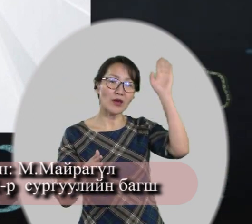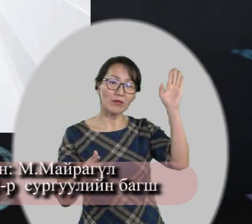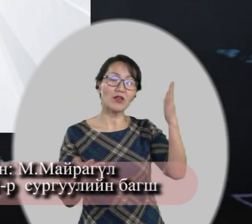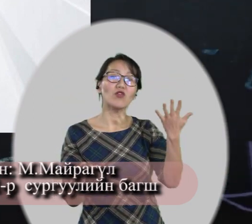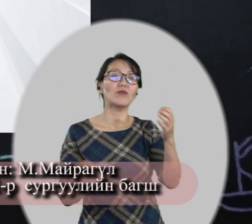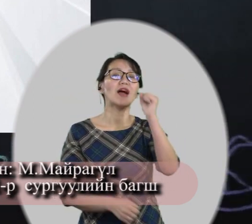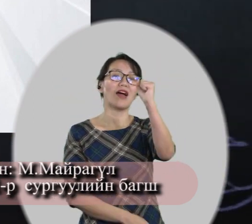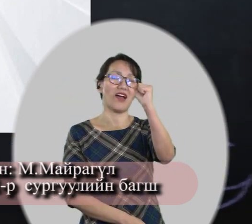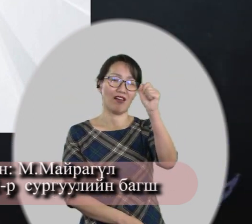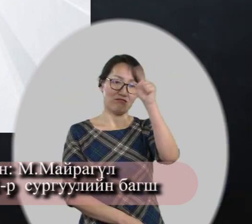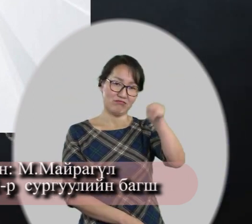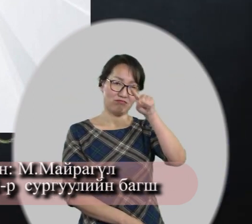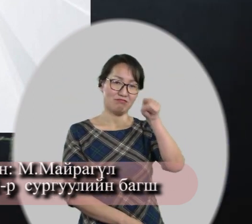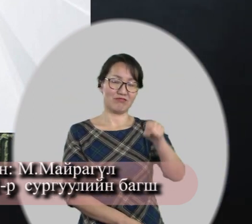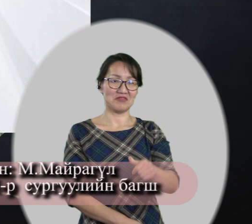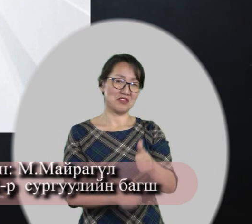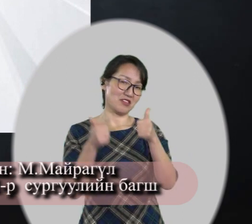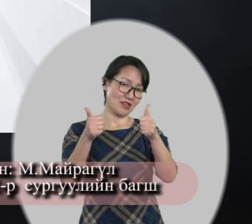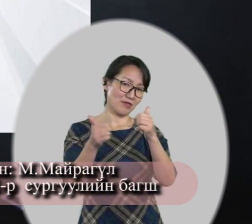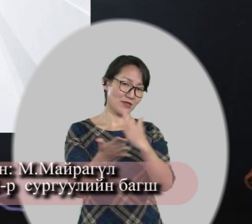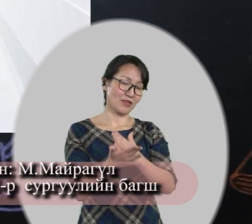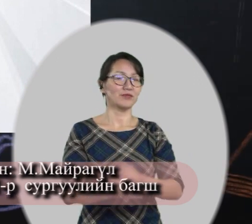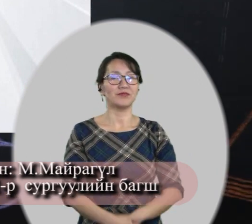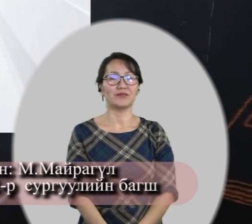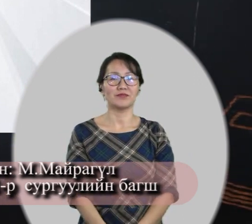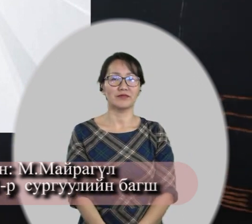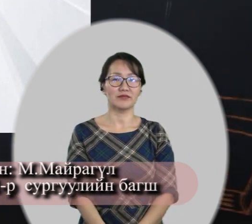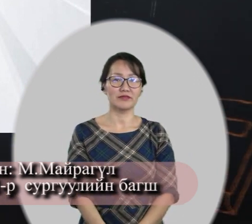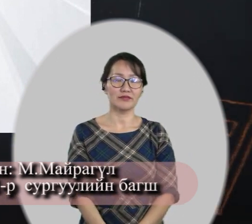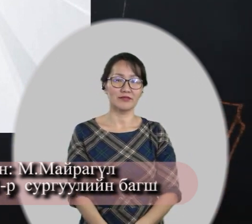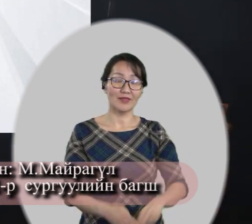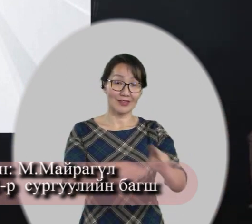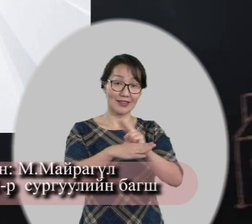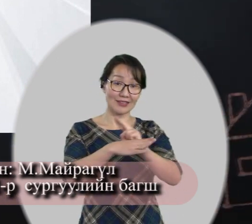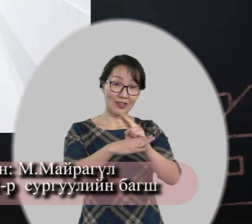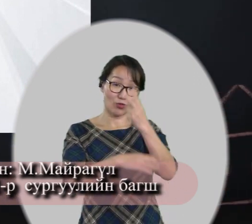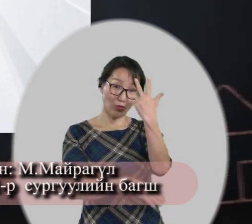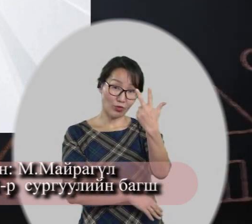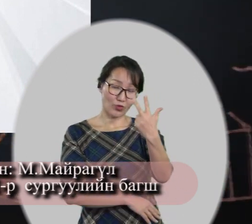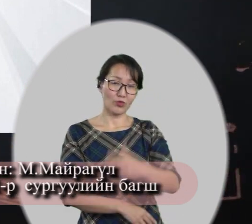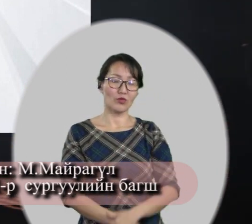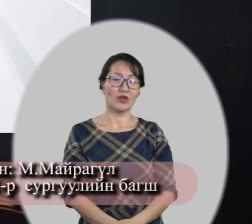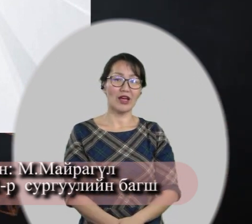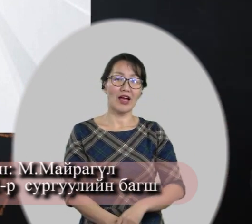Дұрыс жауап, яғни А нұсқасы 30 градус жылылықты көрсетіп тұр екен.